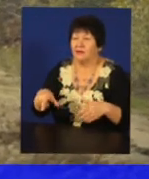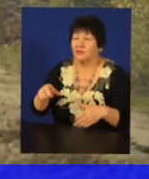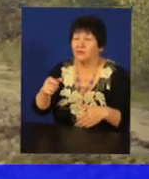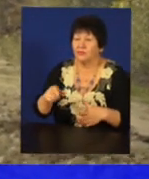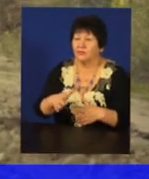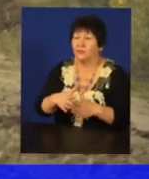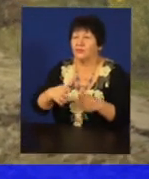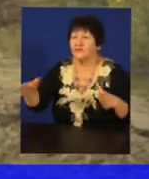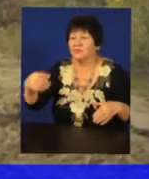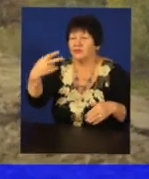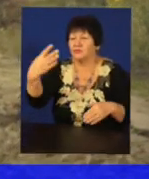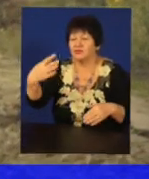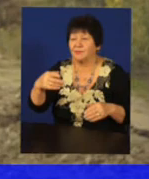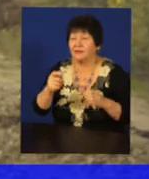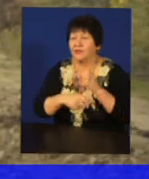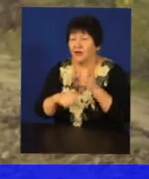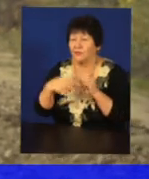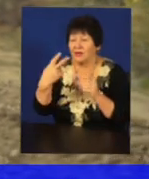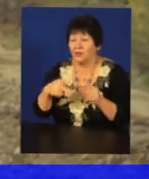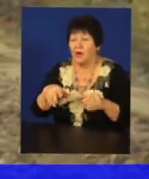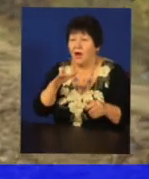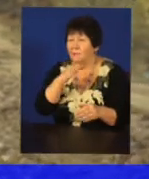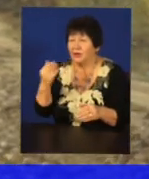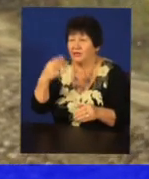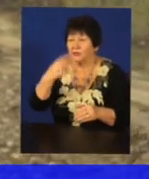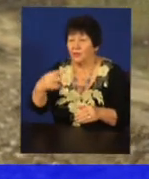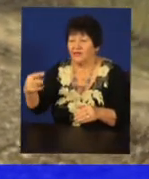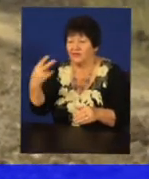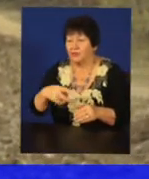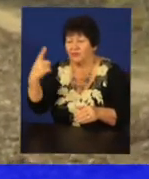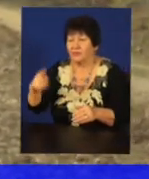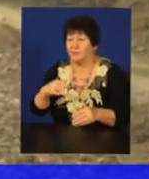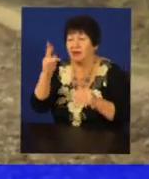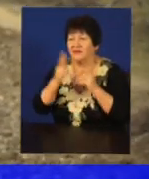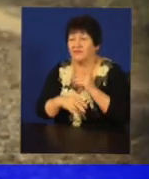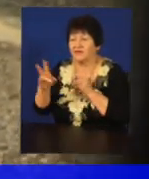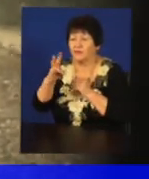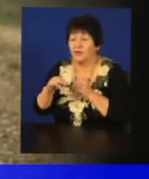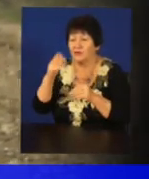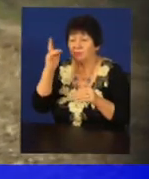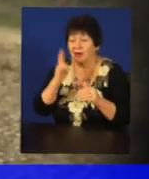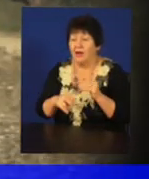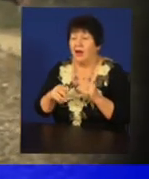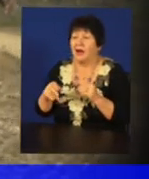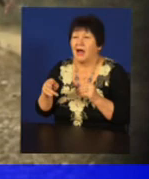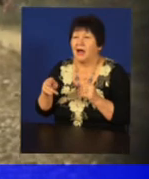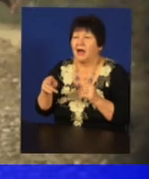24 km, pentru perioada 2020-2021. Până la sfârșit de noiembrie 2020, deja s-au construit 8